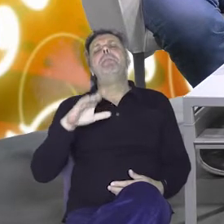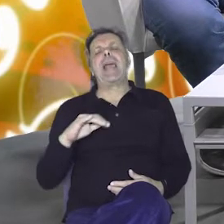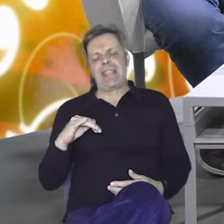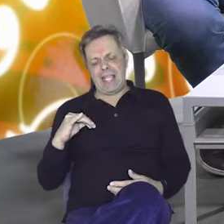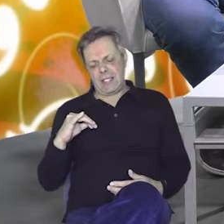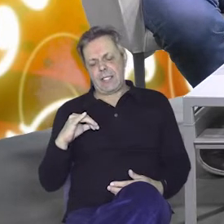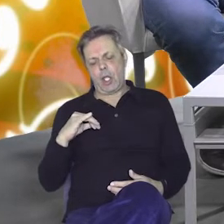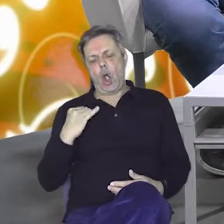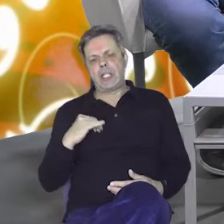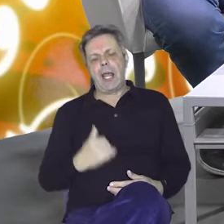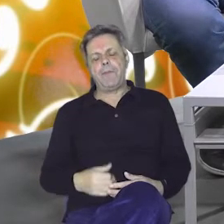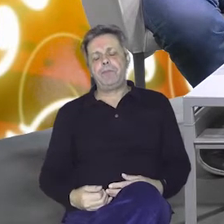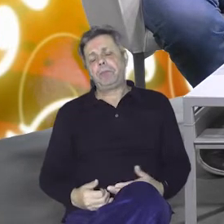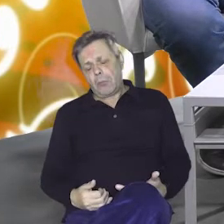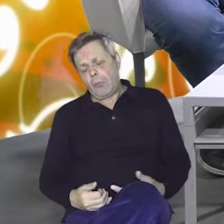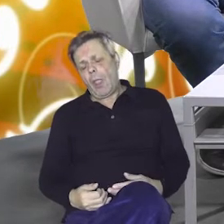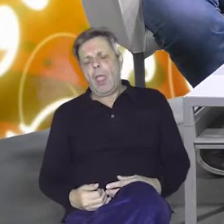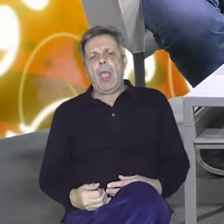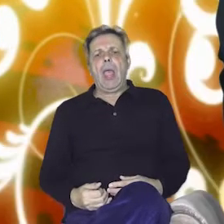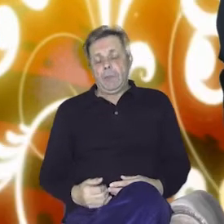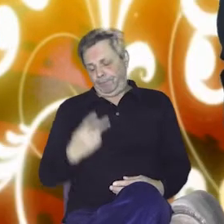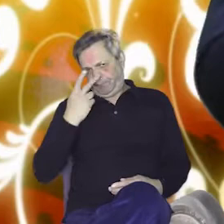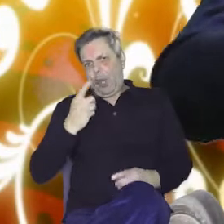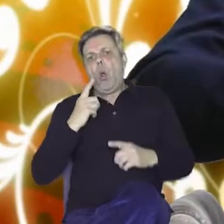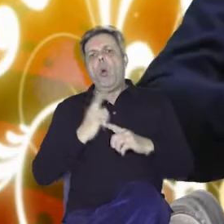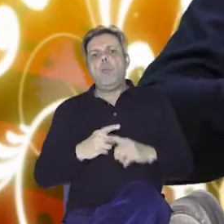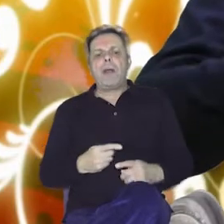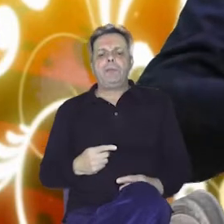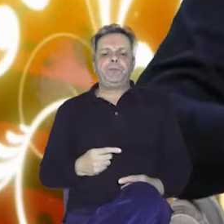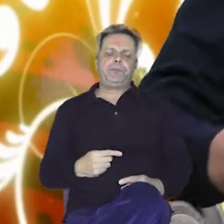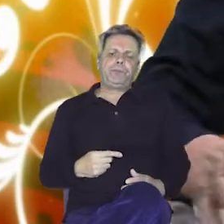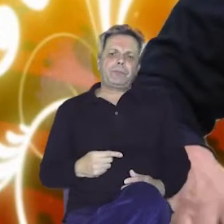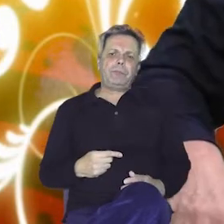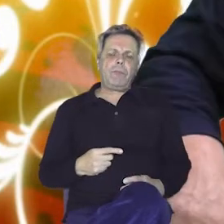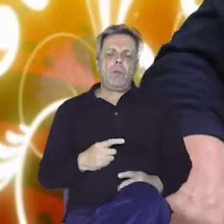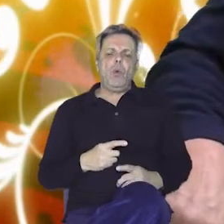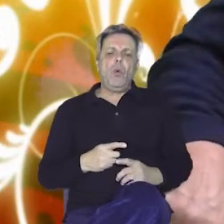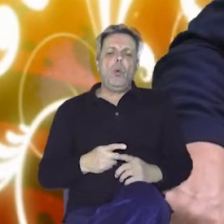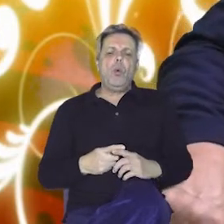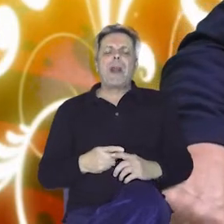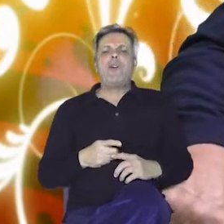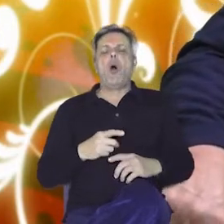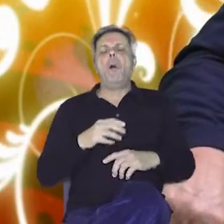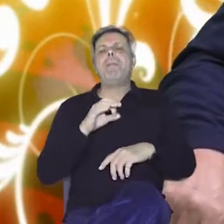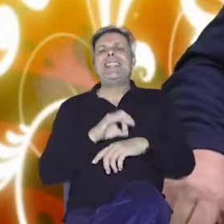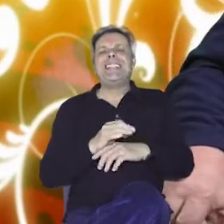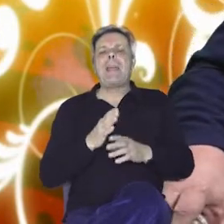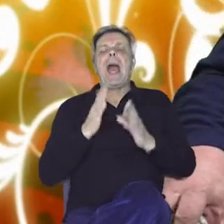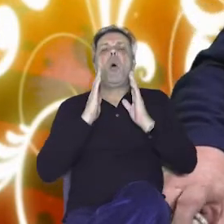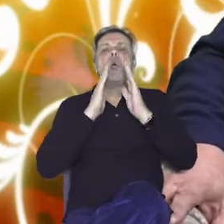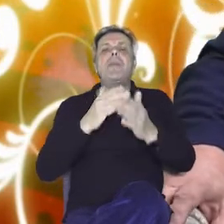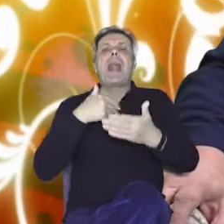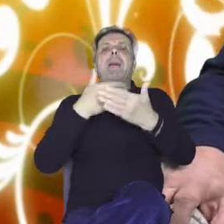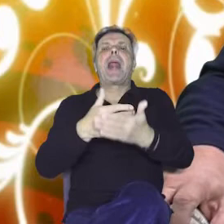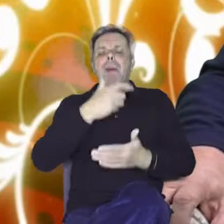trgu. Tako da upravo to, a ta baš medicina usmjerena prema osobi je nešto što će